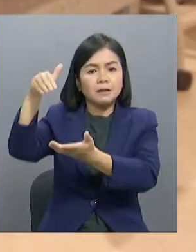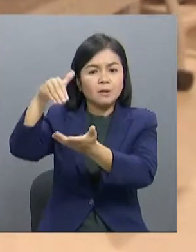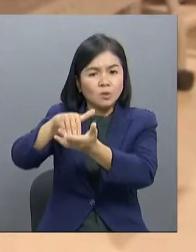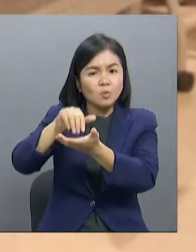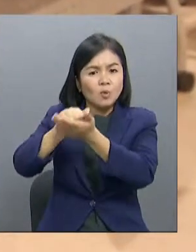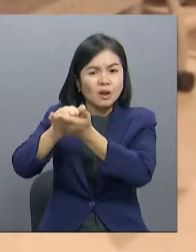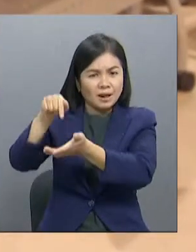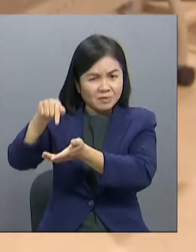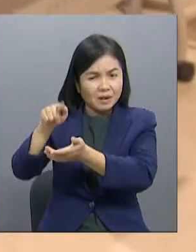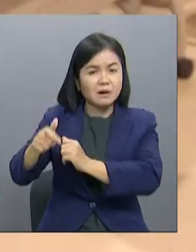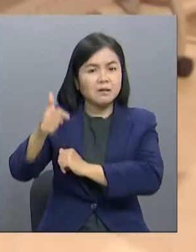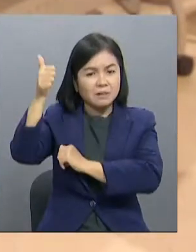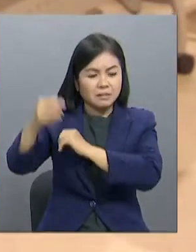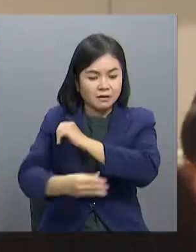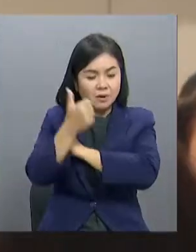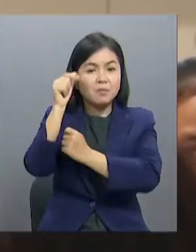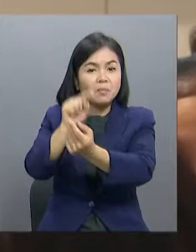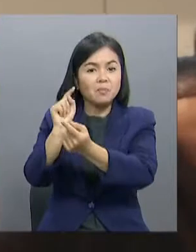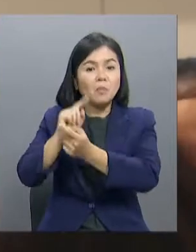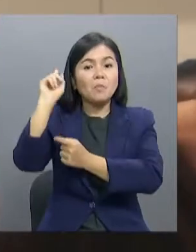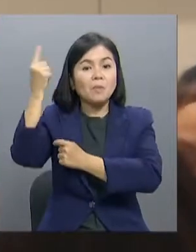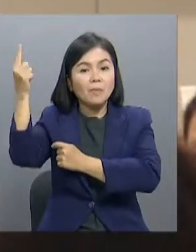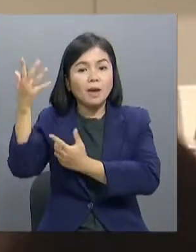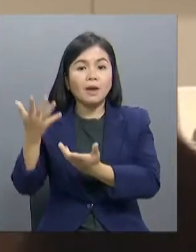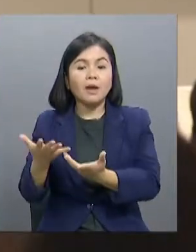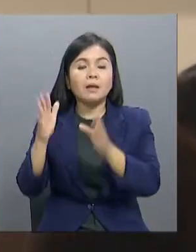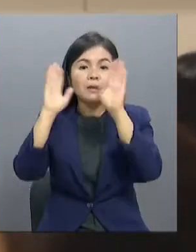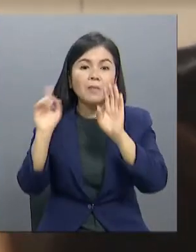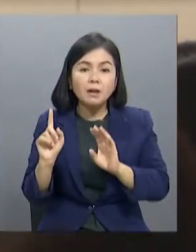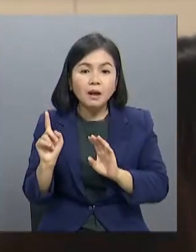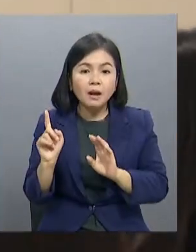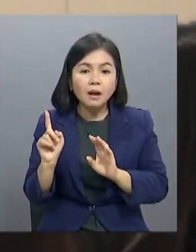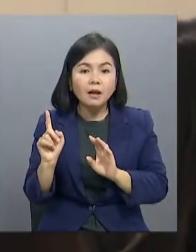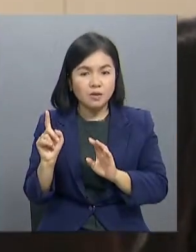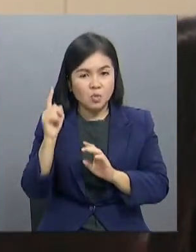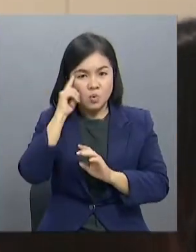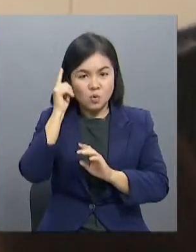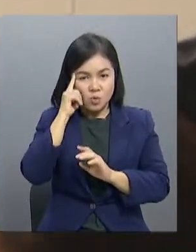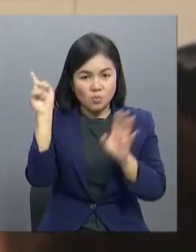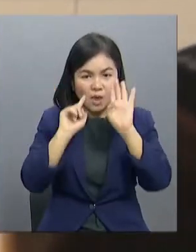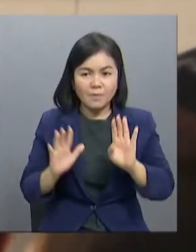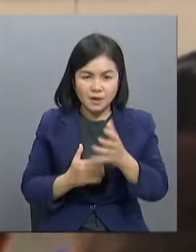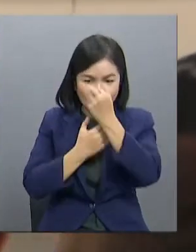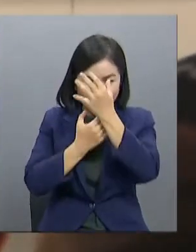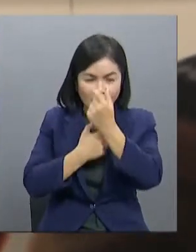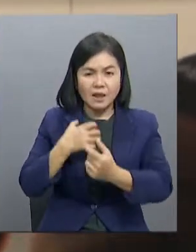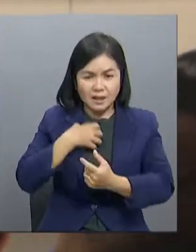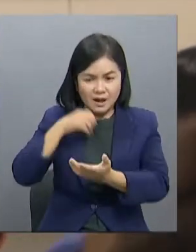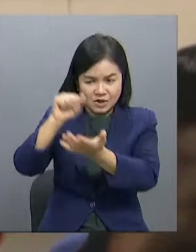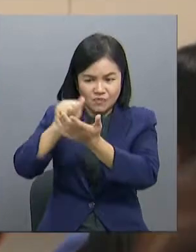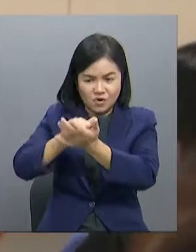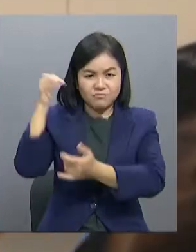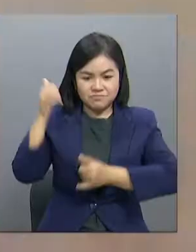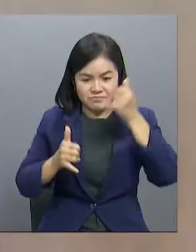ดล้อมที่เอื้อต่อการสร้างโอกาสใหม่ๆแต่การทำธุรกิจนี้ก็ต้องมีเทคนิคไว้เพื่อเพิ่มความน่าสนใจให้สามารถขยายกลุ่มลูกค้าได้ม